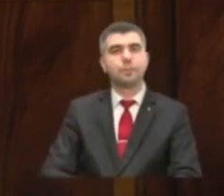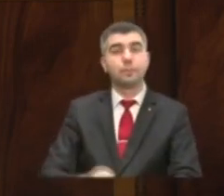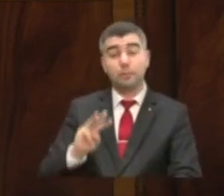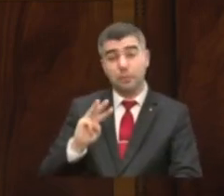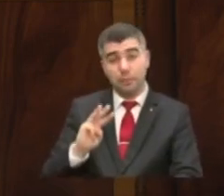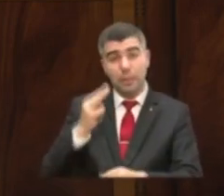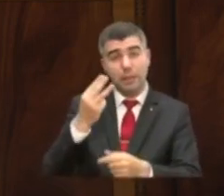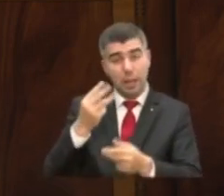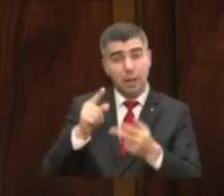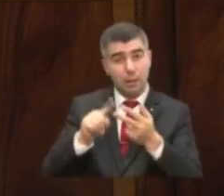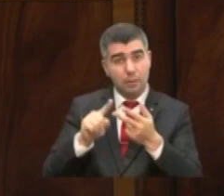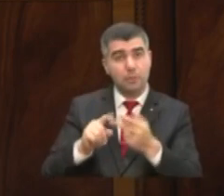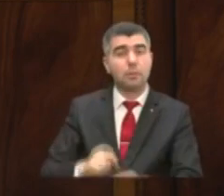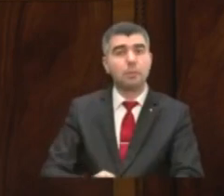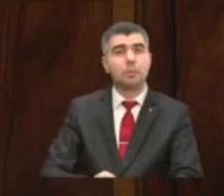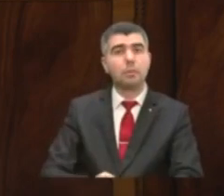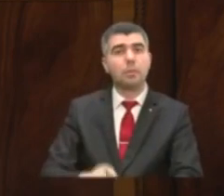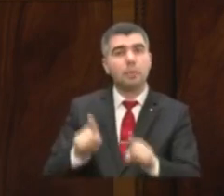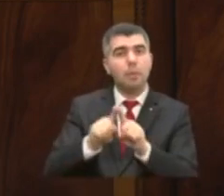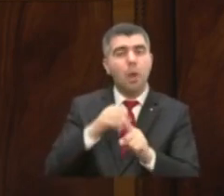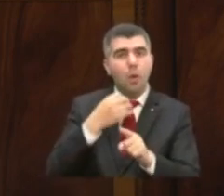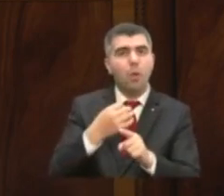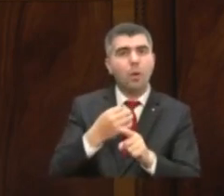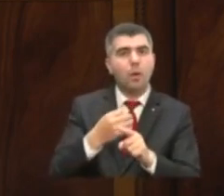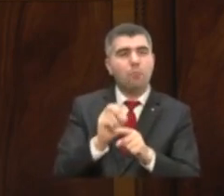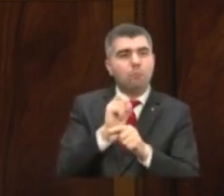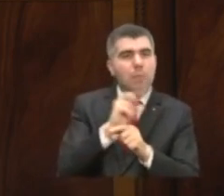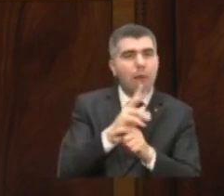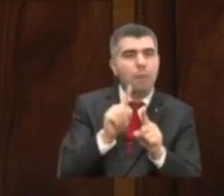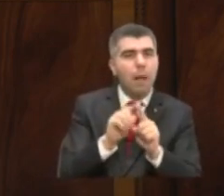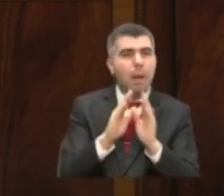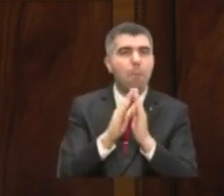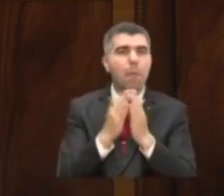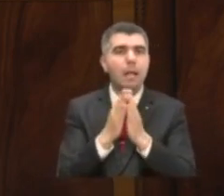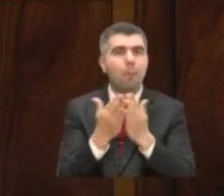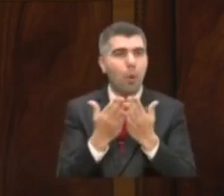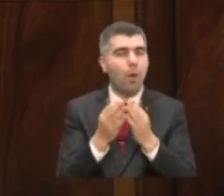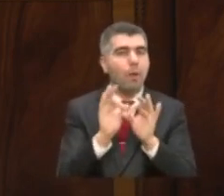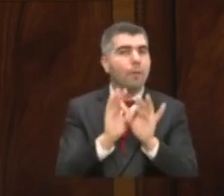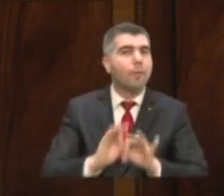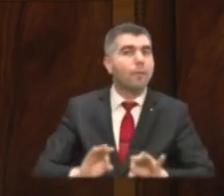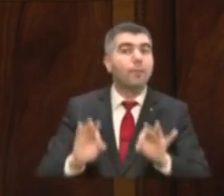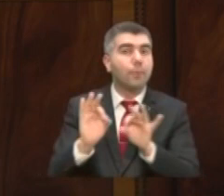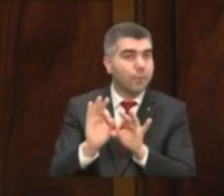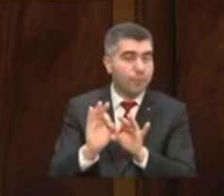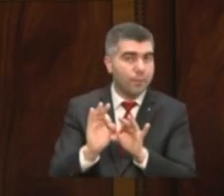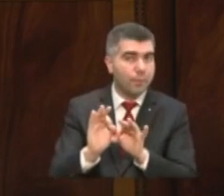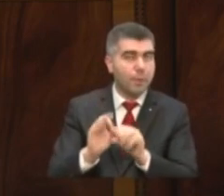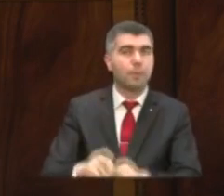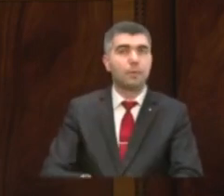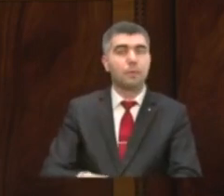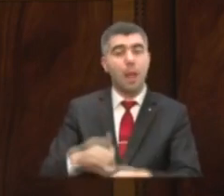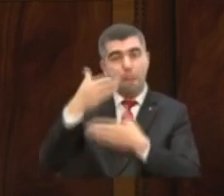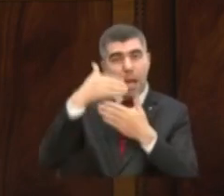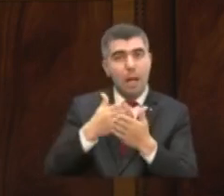هناك معالجة إشكالية الهجرة غير النظامية، والتي كما قلتم تتم فعلا من المغرب إلى دول أخرى، ذلك أنه في